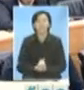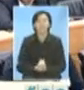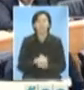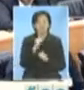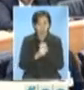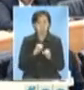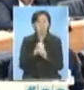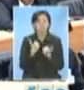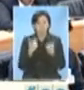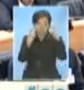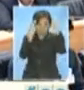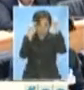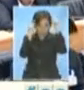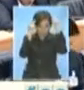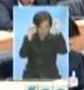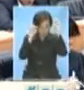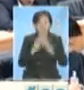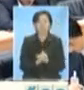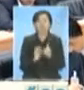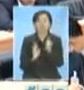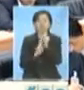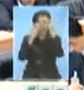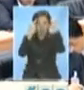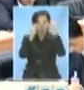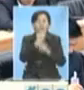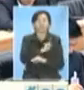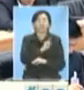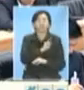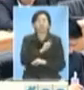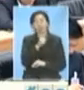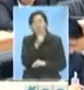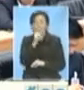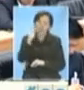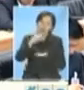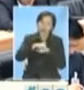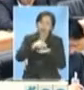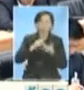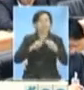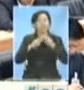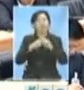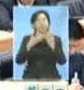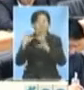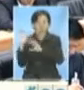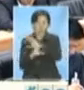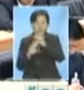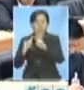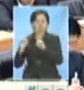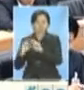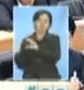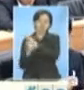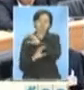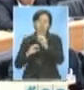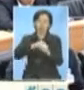นปีนี้ท่านนายกเองท่านรองนายกที่รับผิดชอบก็บอกว่าไม่มีปัญหาเพราะว่านักลงทุนให้ความเชื่อมั่นแล้วก็จะกลับมาล